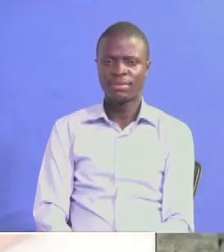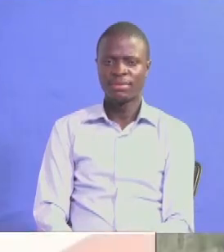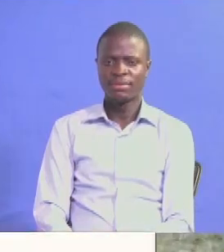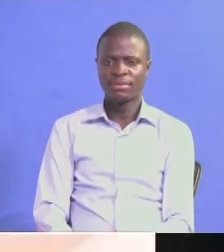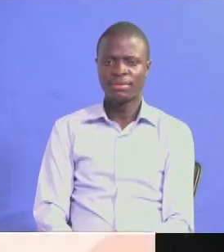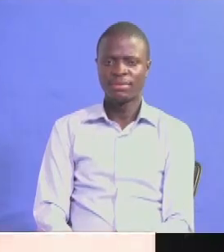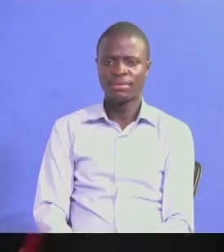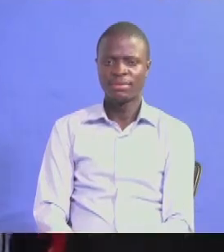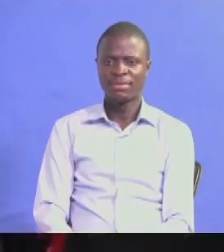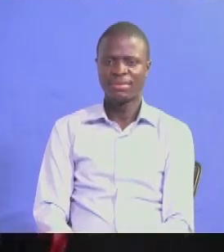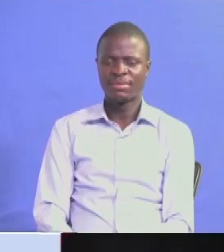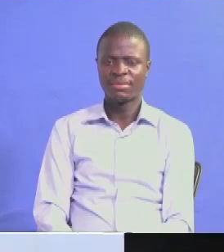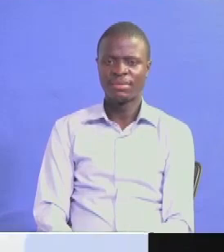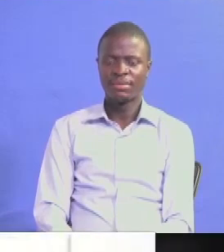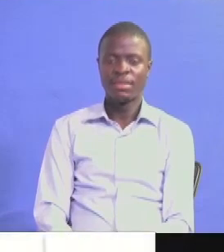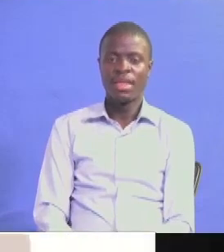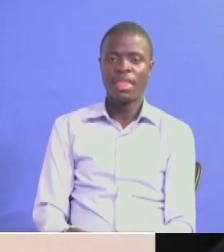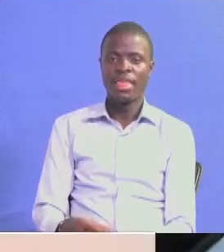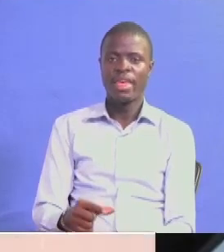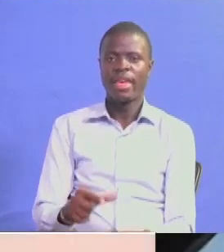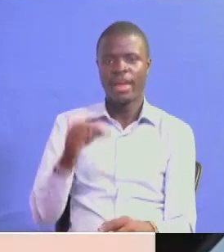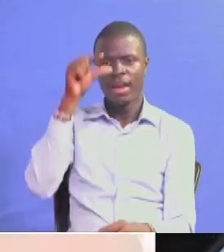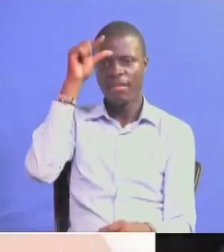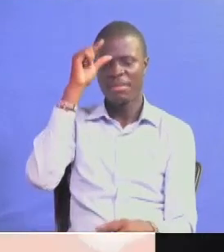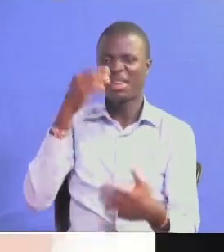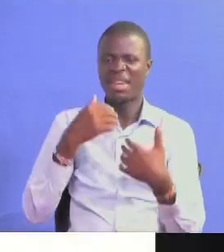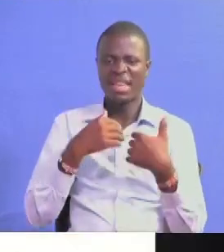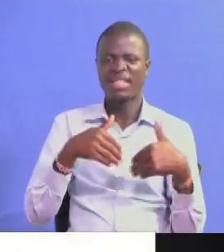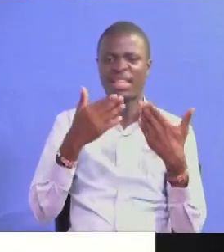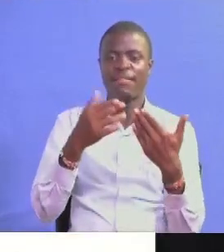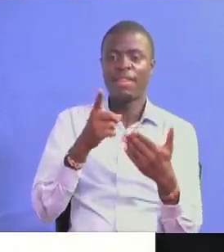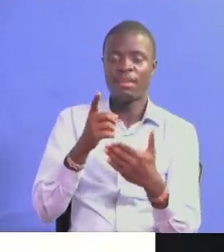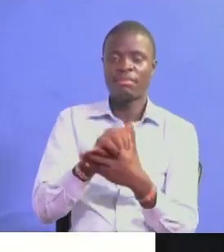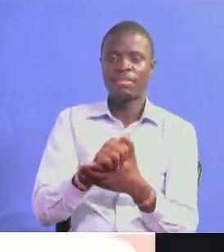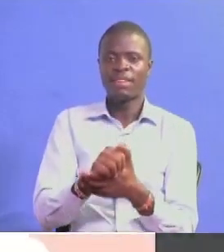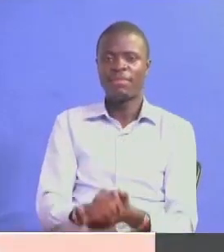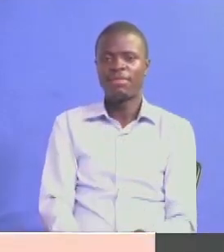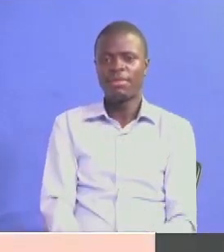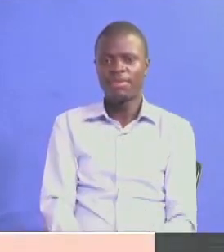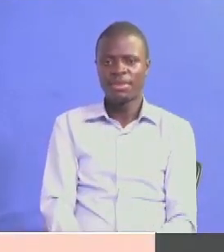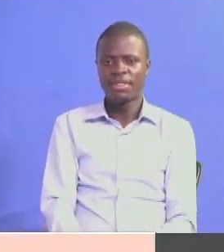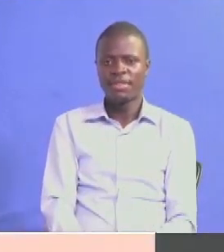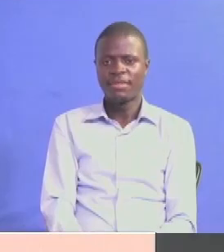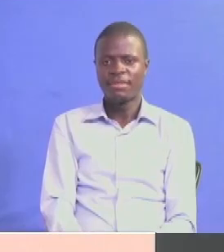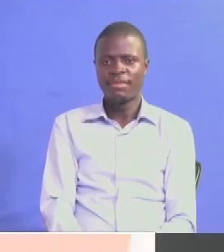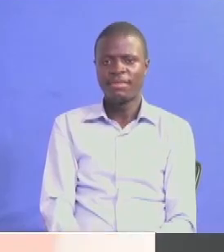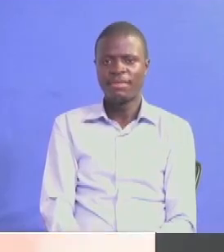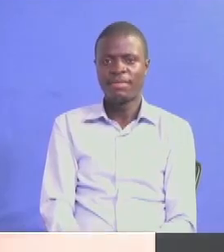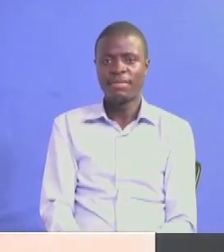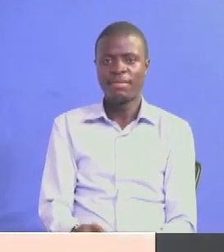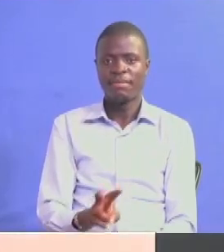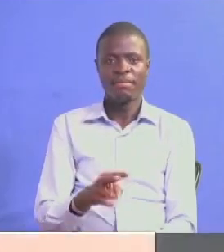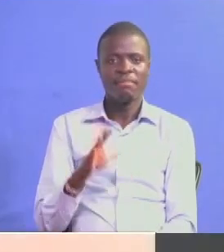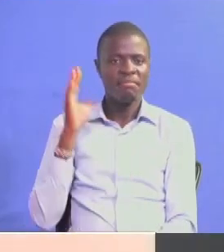Ili kuhakikisha kuwa wananchi wote wanahusishwa kushiriki katika uamuzi wa serikali Naibu Rais rigadhi gashagwa katika makazi yake Rasmi